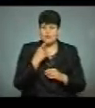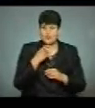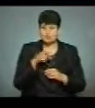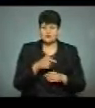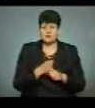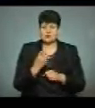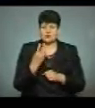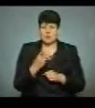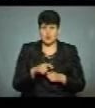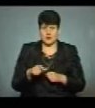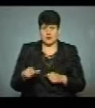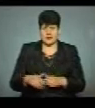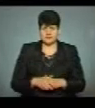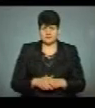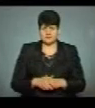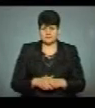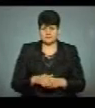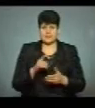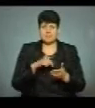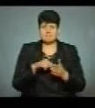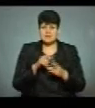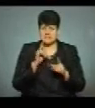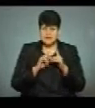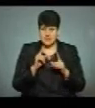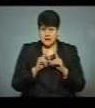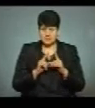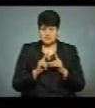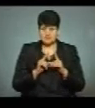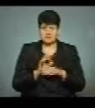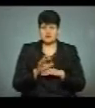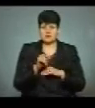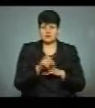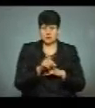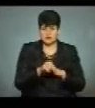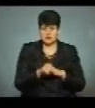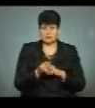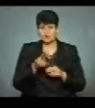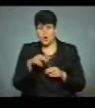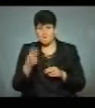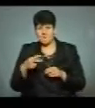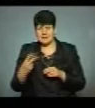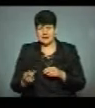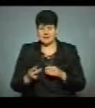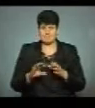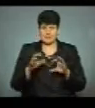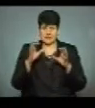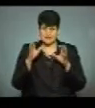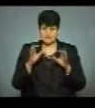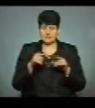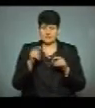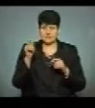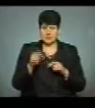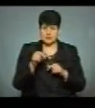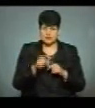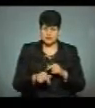3 людей. Міська рада направила нас сюди, бо тут впадає плитка з фасаду. То ми приїхали